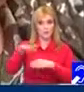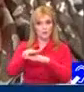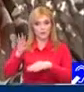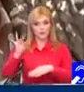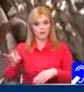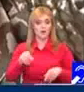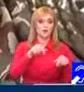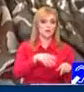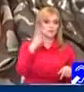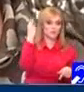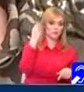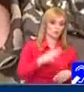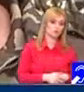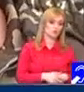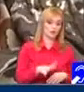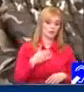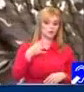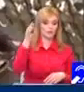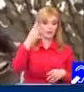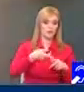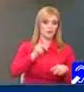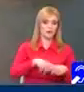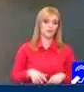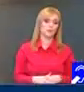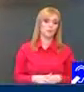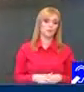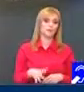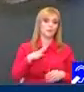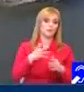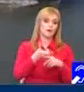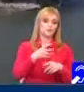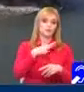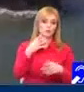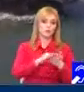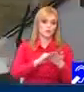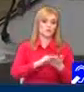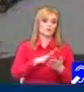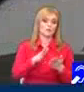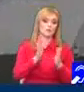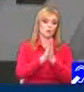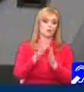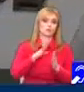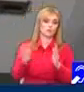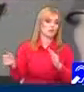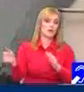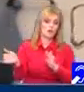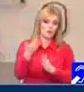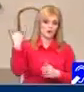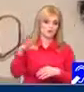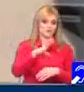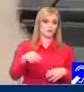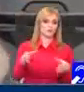reiterează demersul autorităților moldovenești cu privire la necesitatea retragerii necondiționate a forțelor ruse de pe